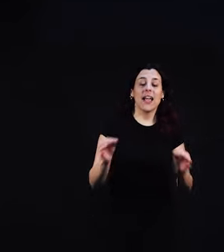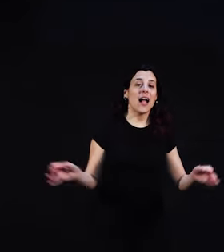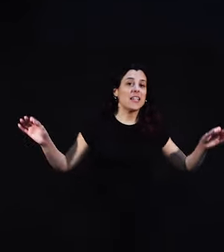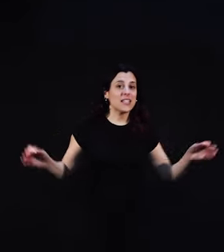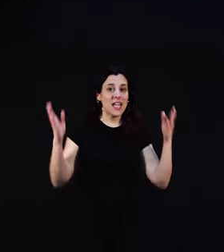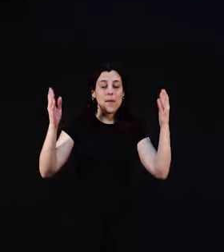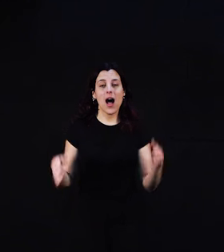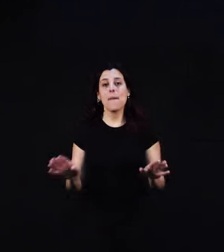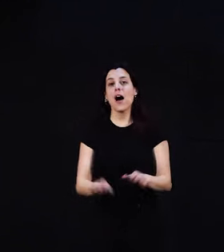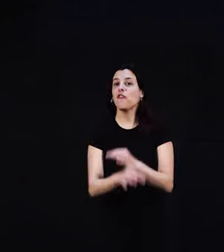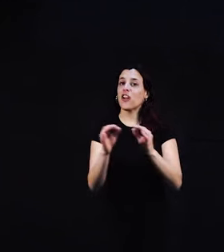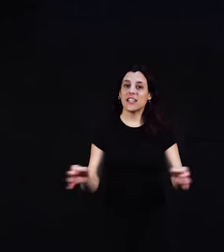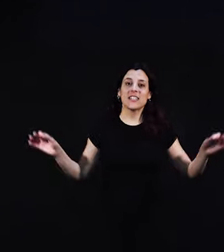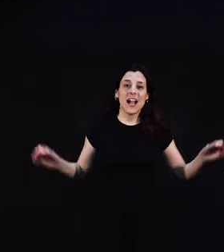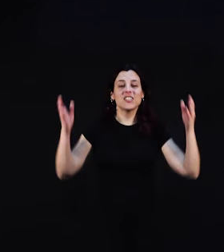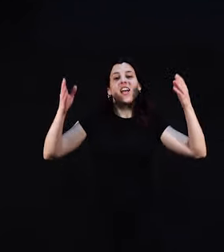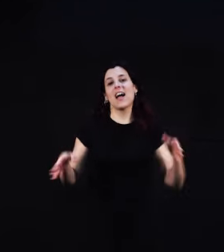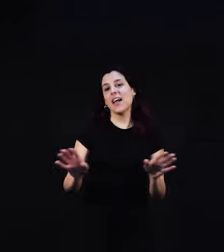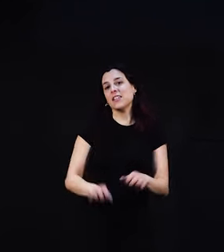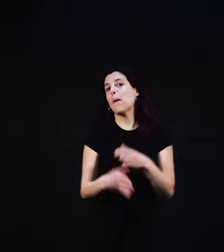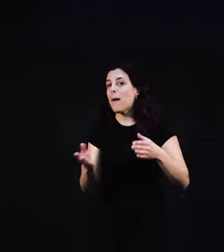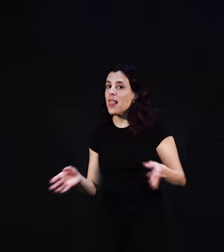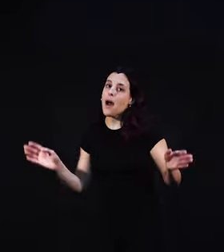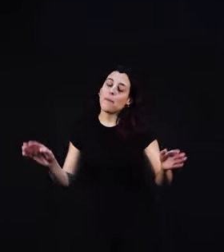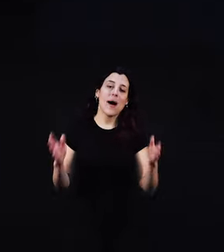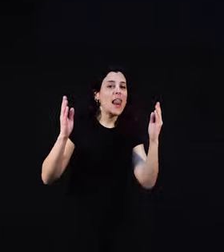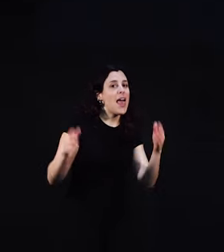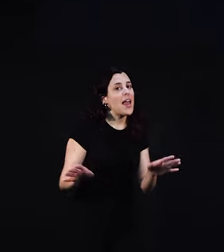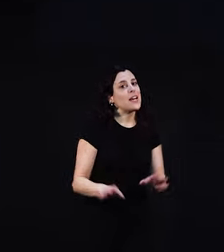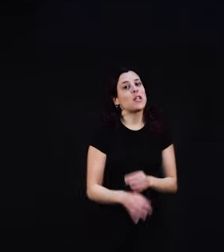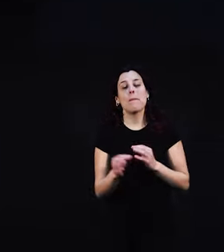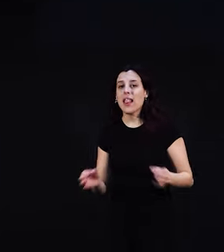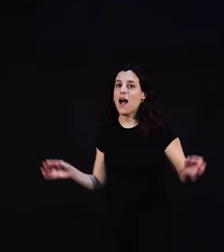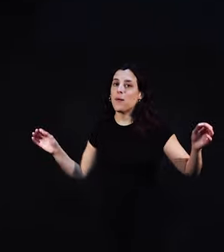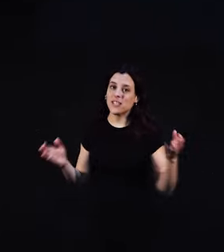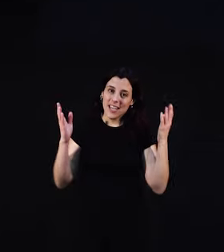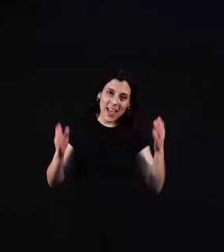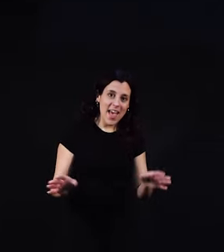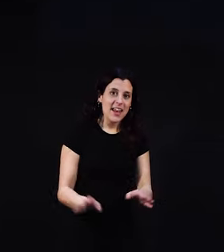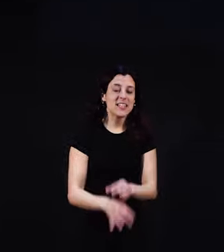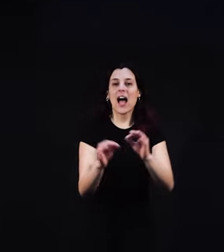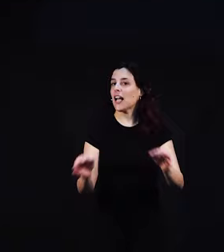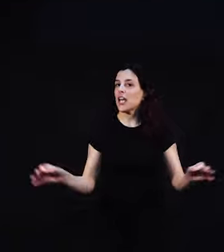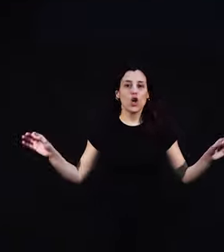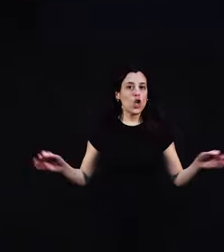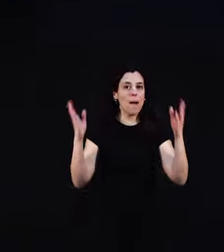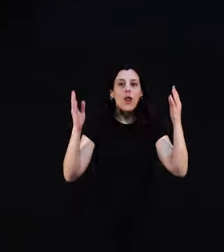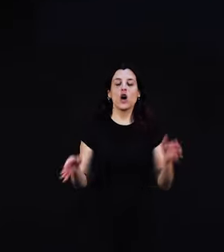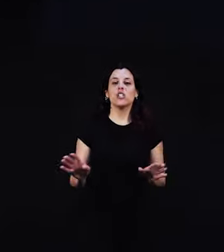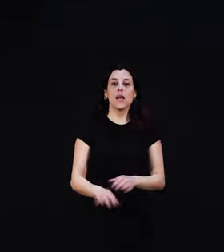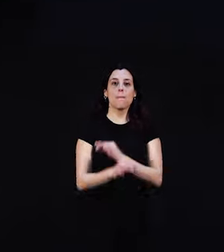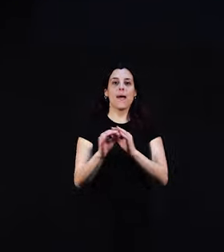llans, que els esquivava fent-se els gegants. Nadava amb balenes, ballava amb sirenes. Aquí no